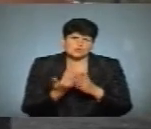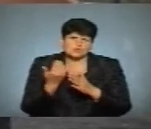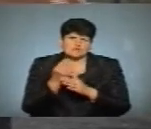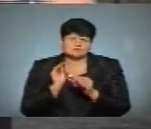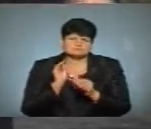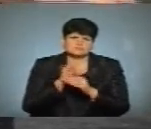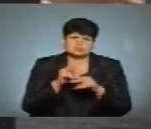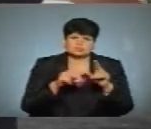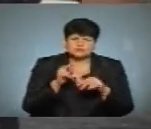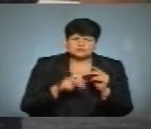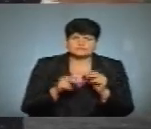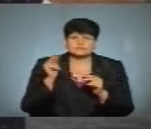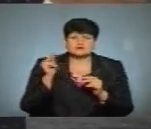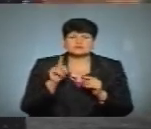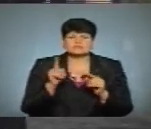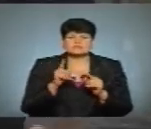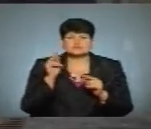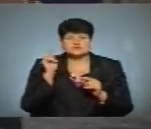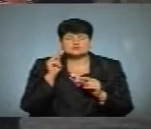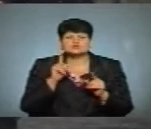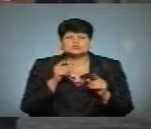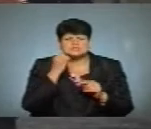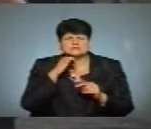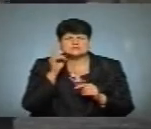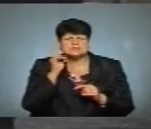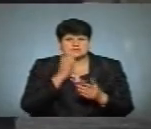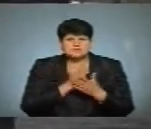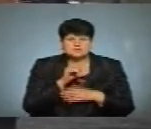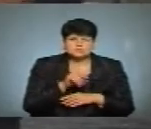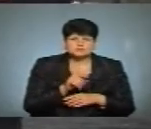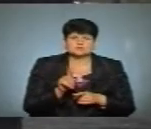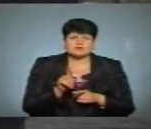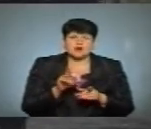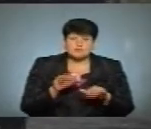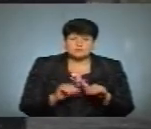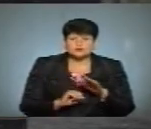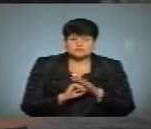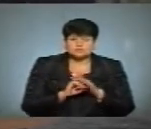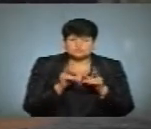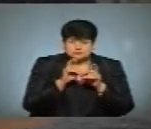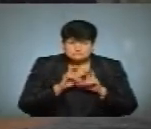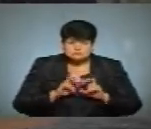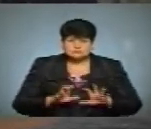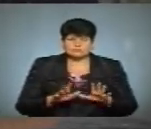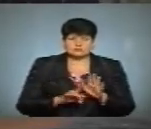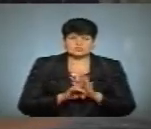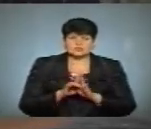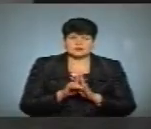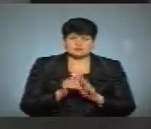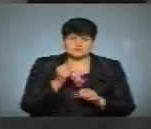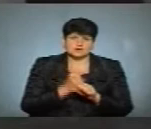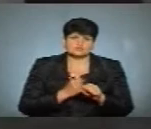будівельна історія, що є найдавніше в цій будівлі. І тоді на основі тих досліджень вже починаємо творчо